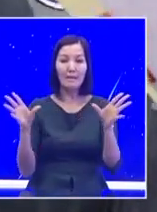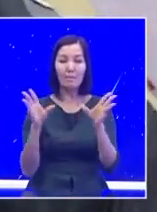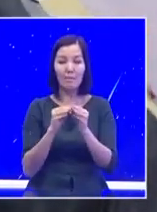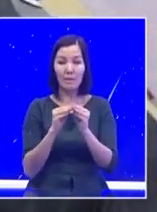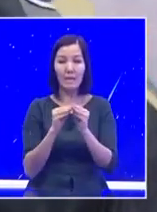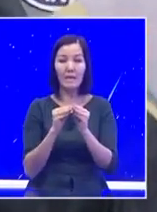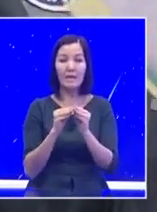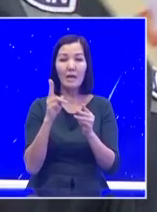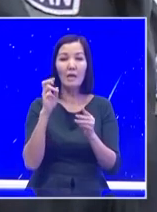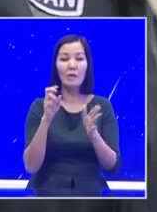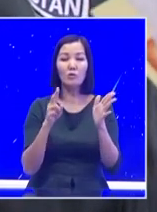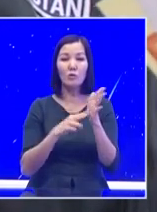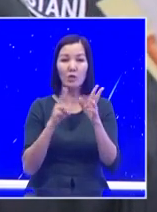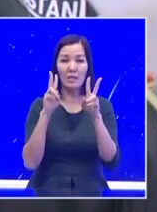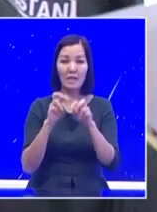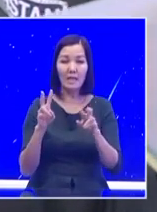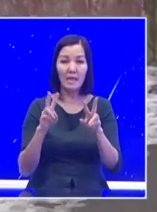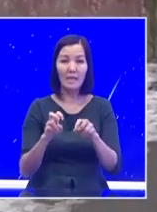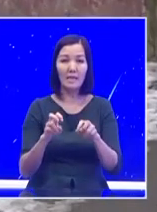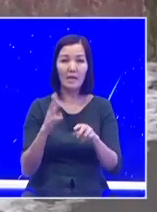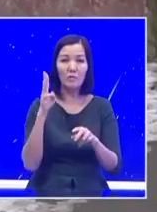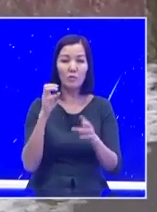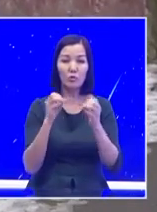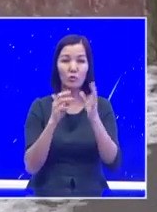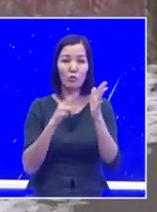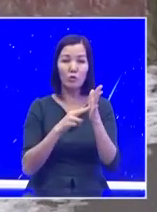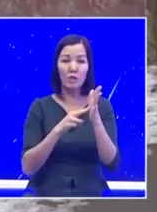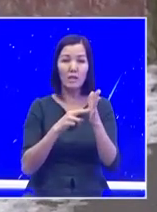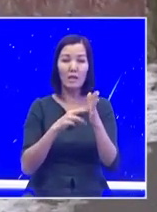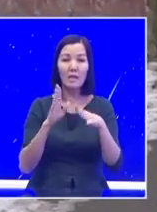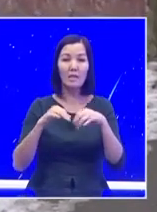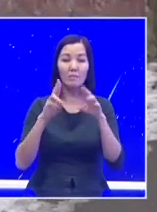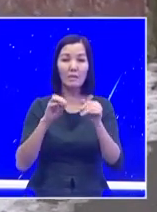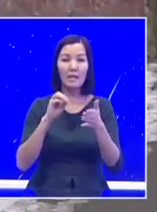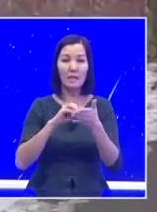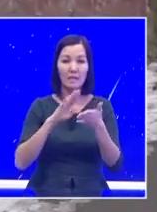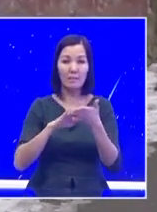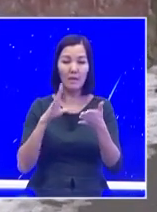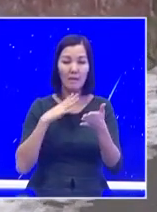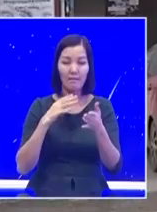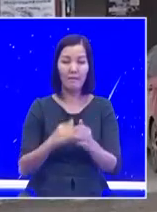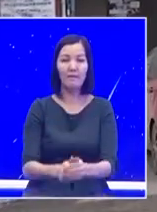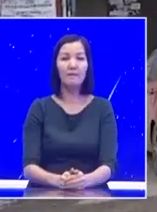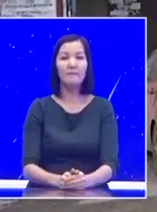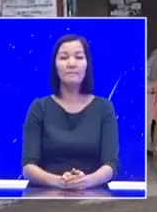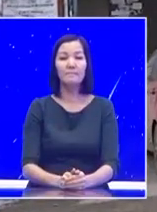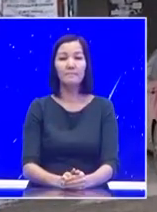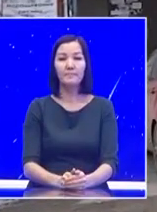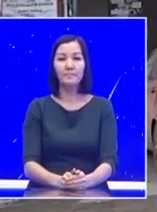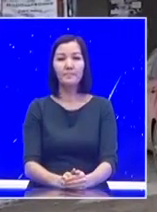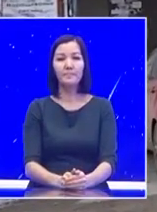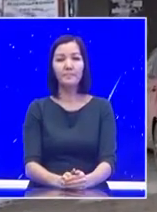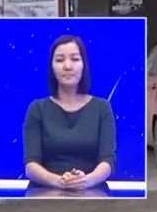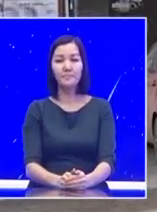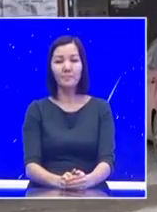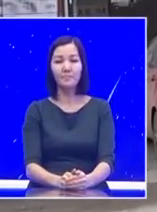бірге 207 рейд жүргізіліп, 317 адам арнайы есепке алынды. Алмат Хамит, Абзал Нүсепов, Жетісу